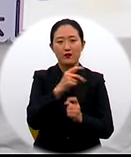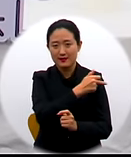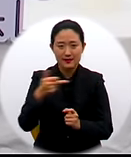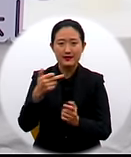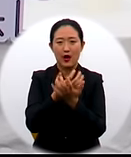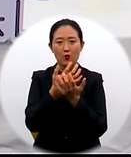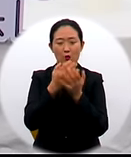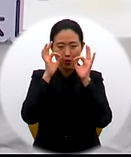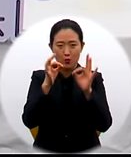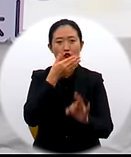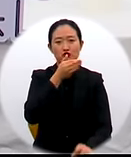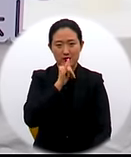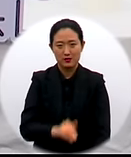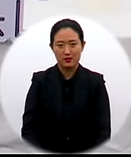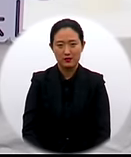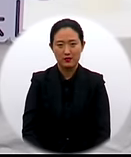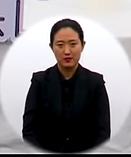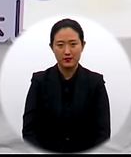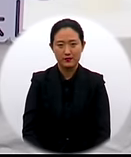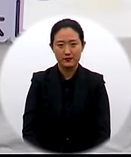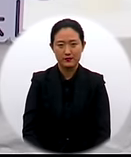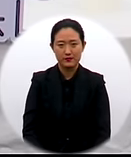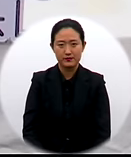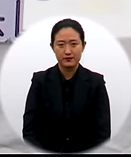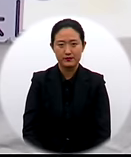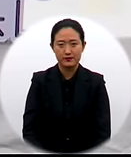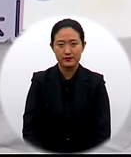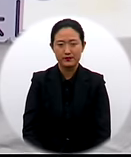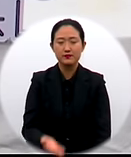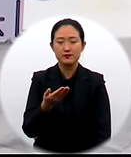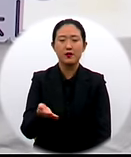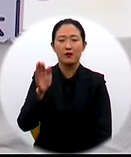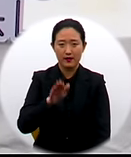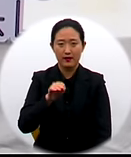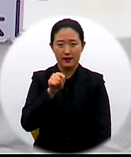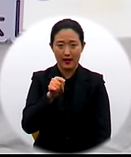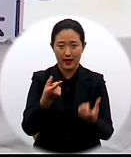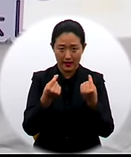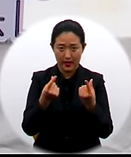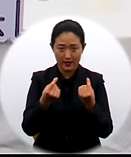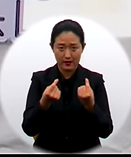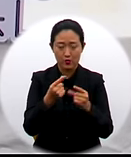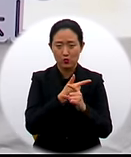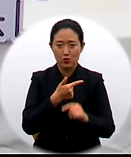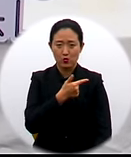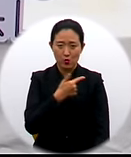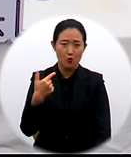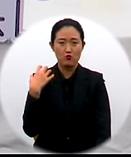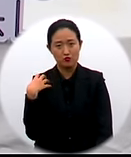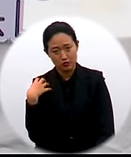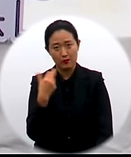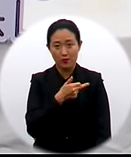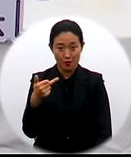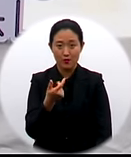인터넷 전체에서 크롤링을 해서 무언가 인사이트를 찾아내는 겁니다. 근데 이런 신입조차도 우리한테 너무 부담스러운데